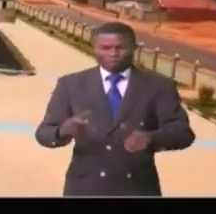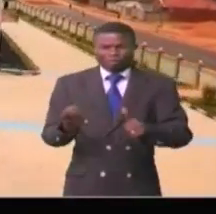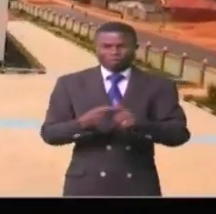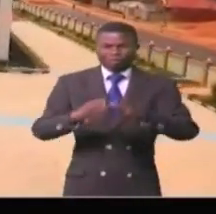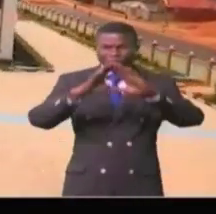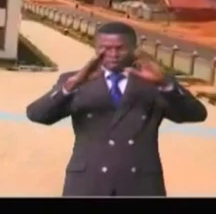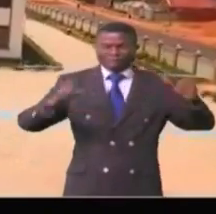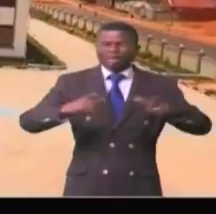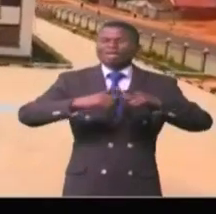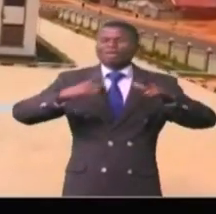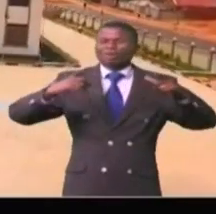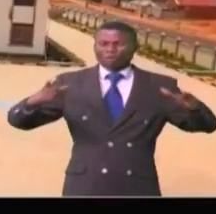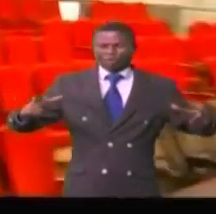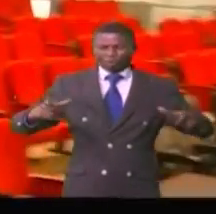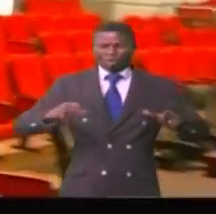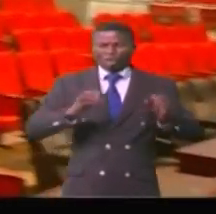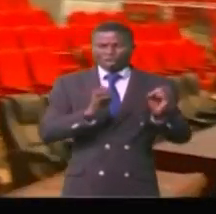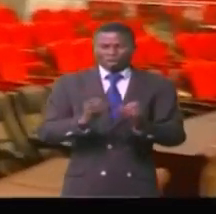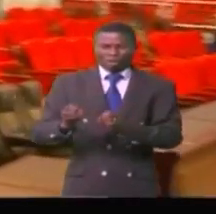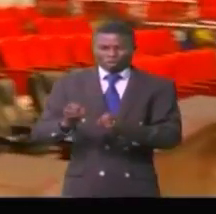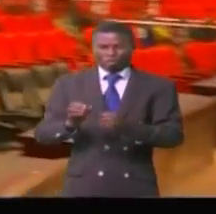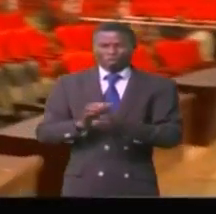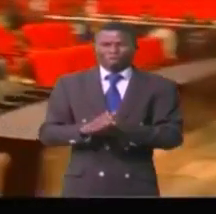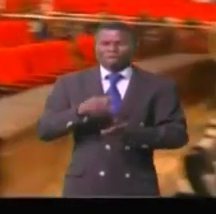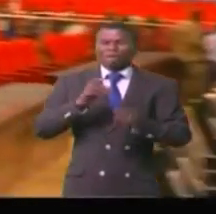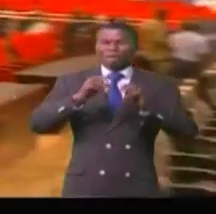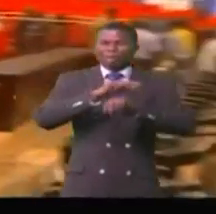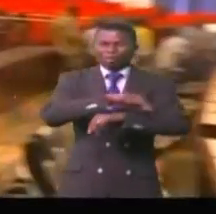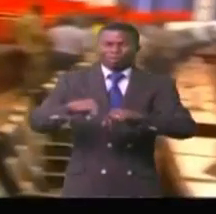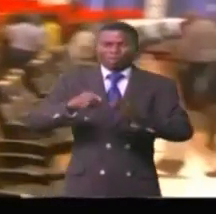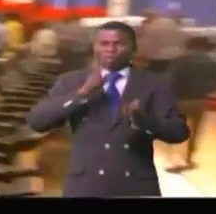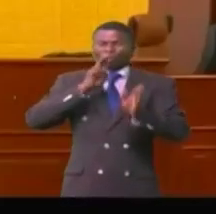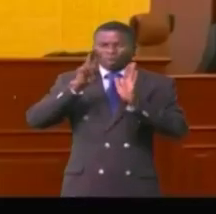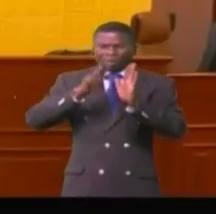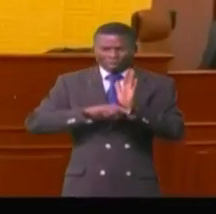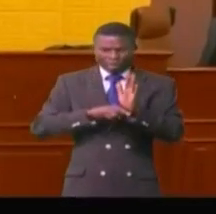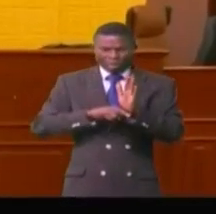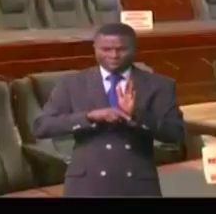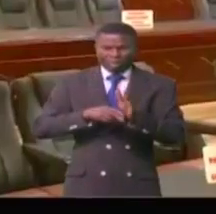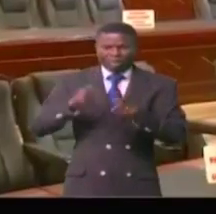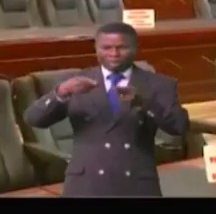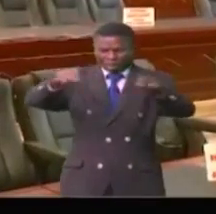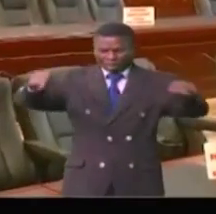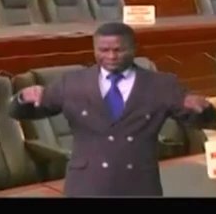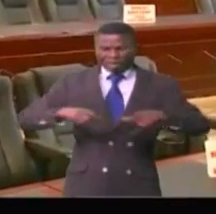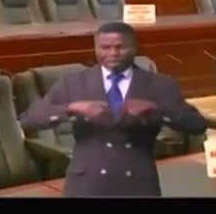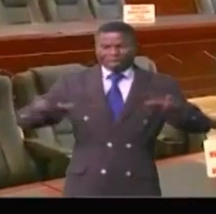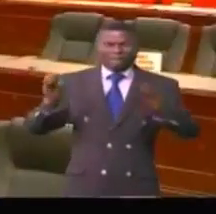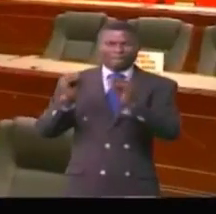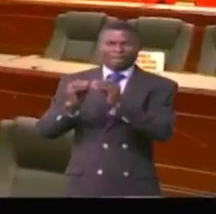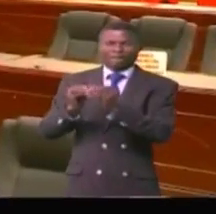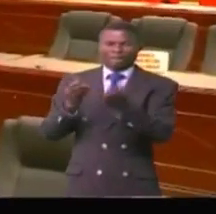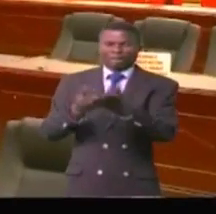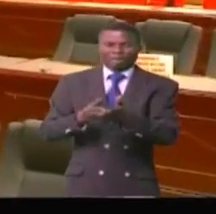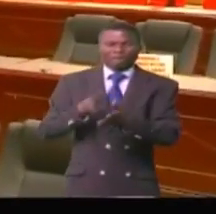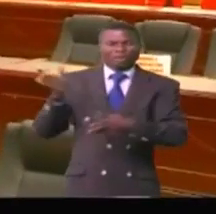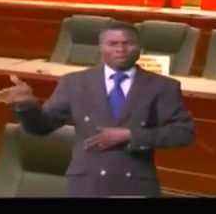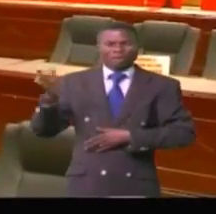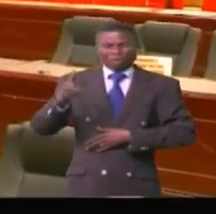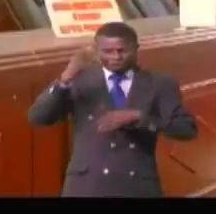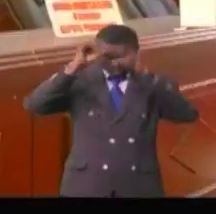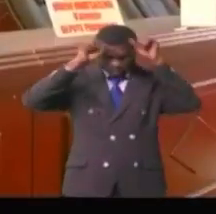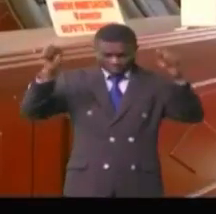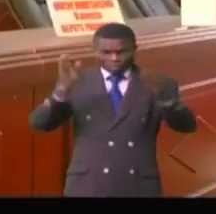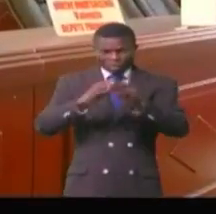somptueux bâtiment qui abritera l'hémicycle du Parlement, disposant d'une grande salle de plénière et des locaux pour le président